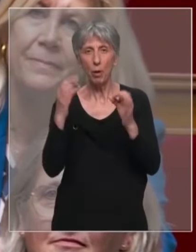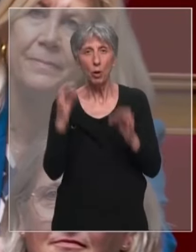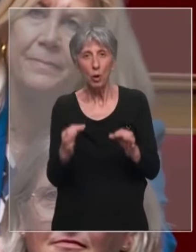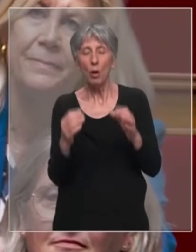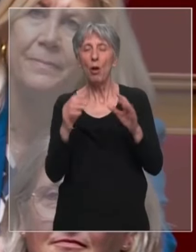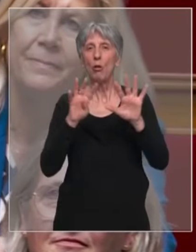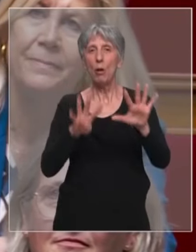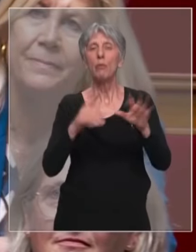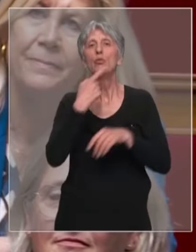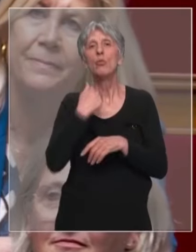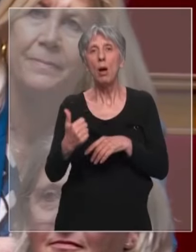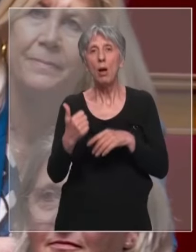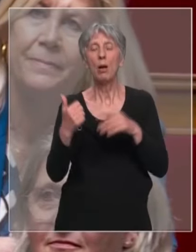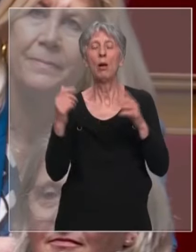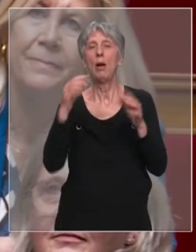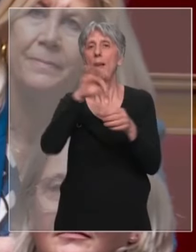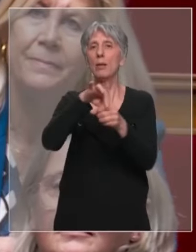le 9 juin prochain